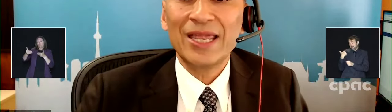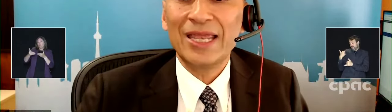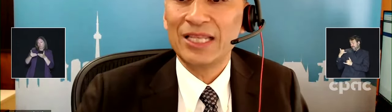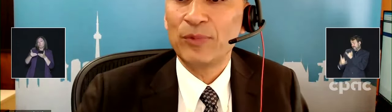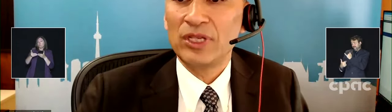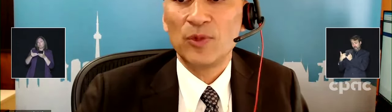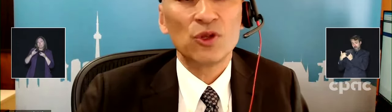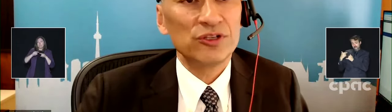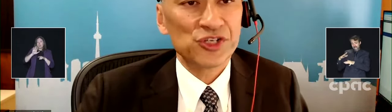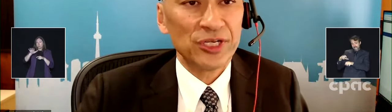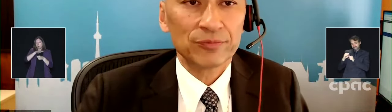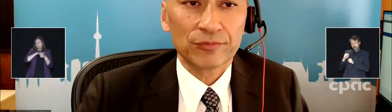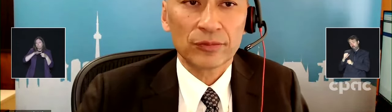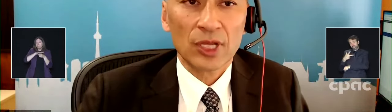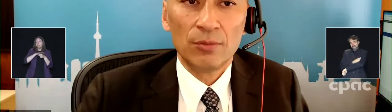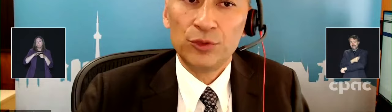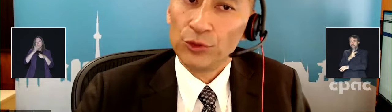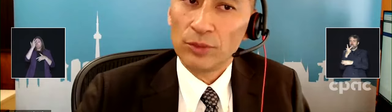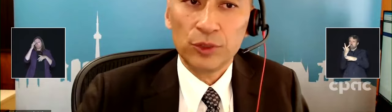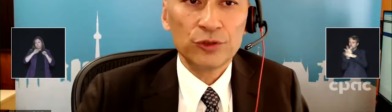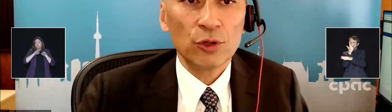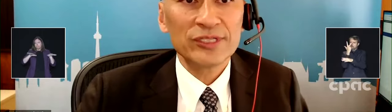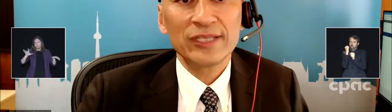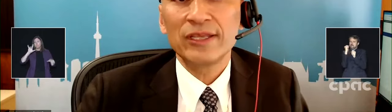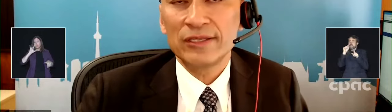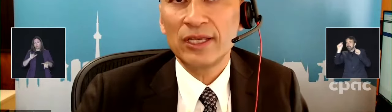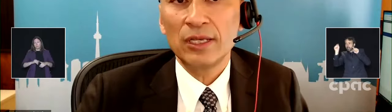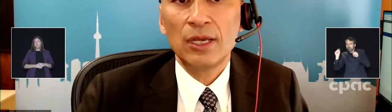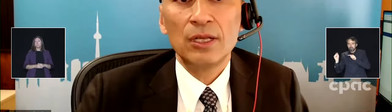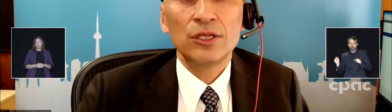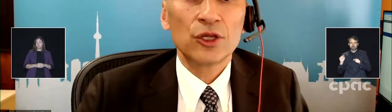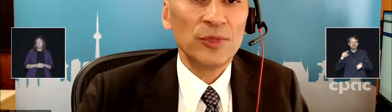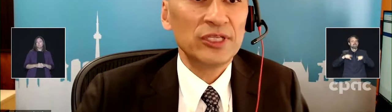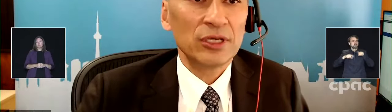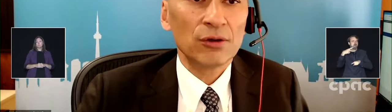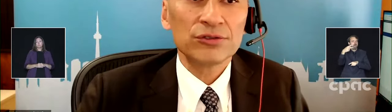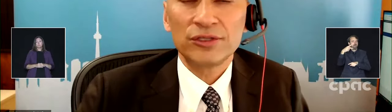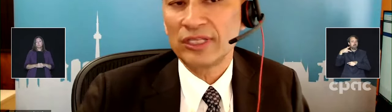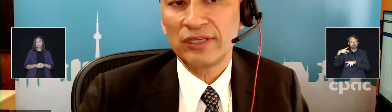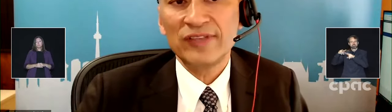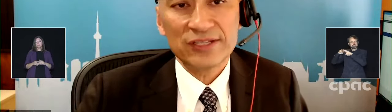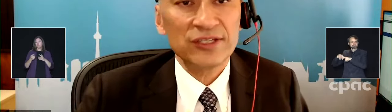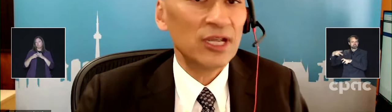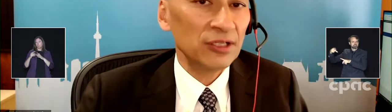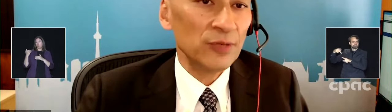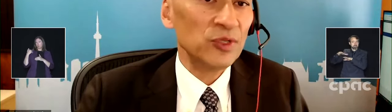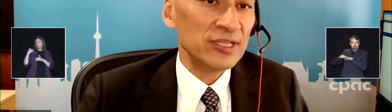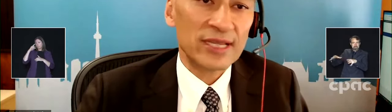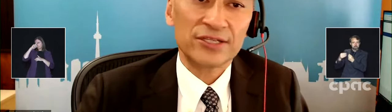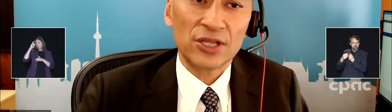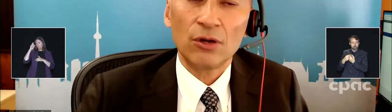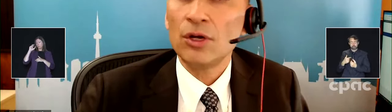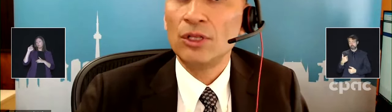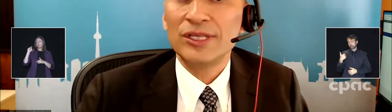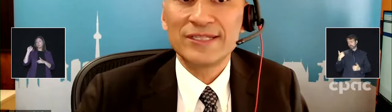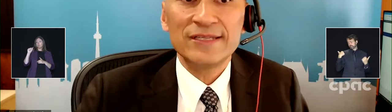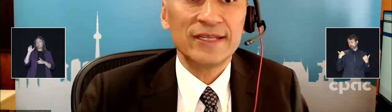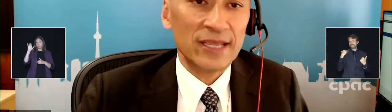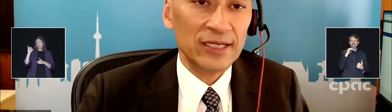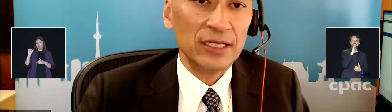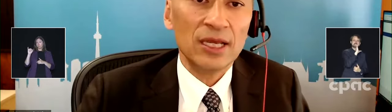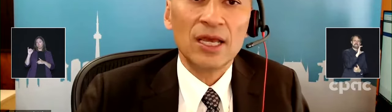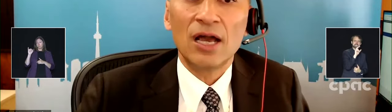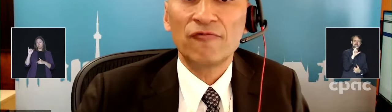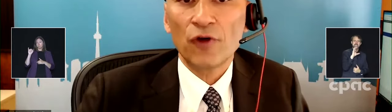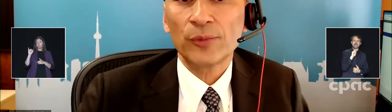besoins et l'épidémiologie. Plus tôt cet été, le Comité consultatif national de l'immunisation, le